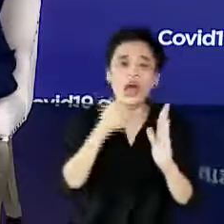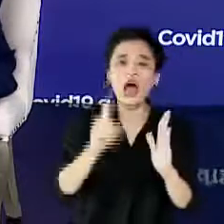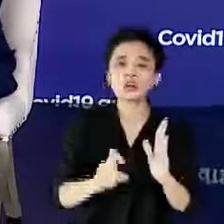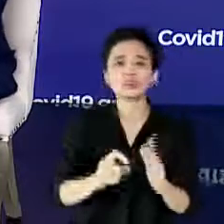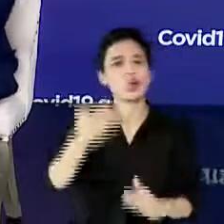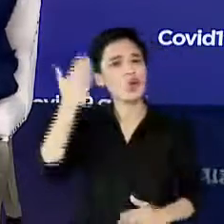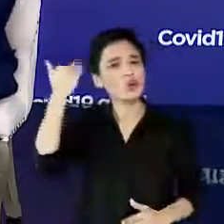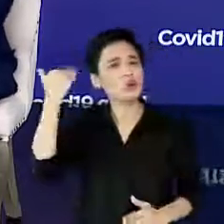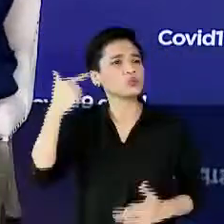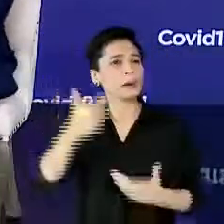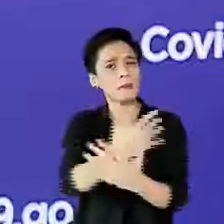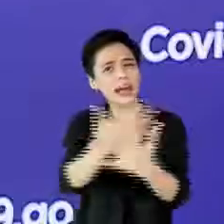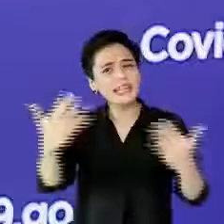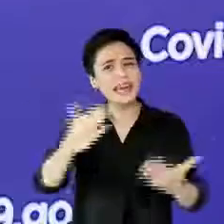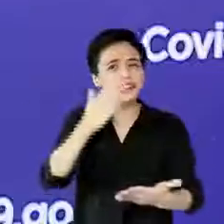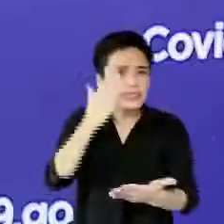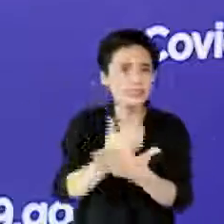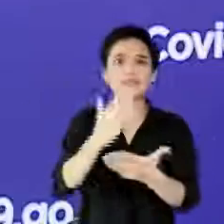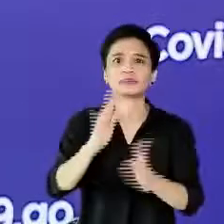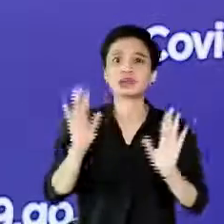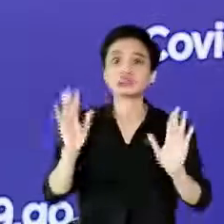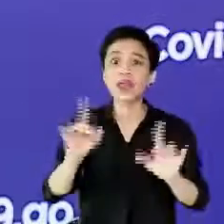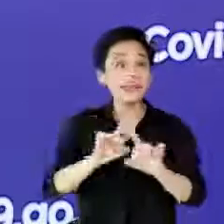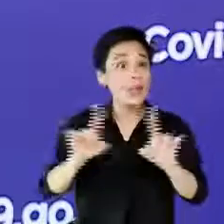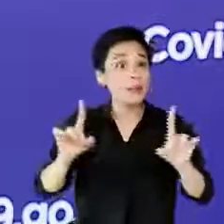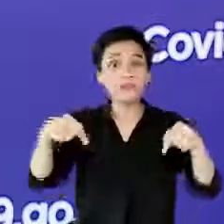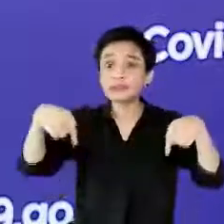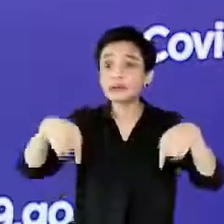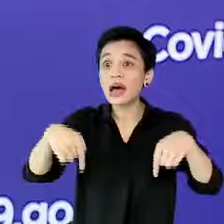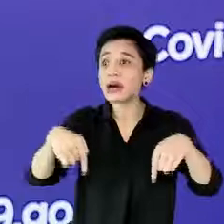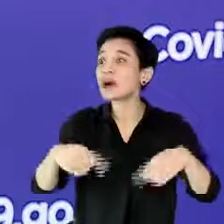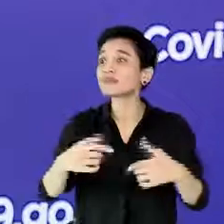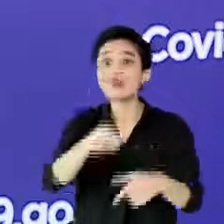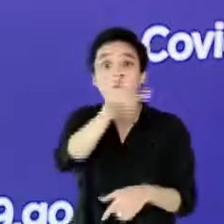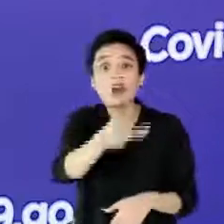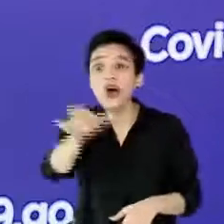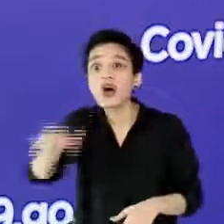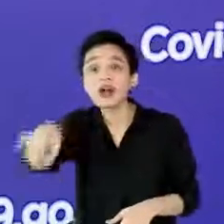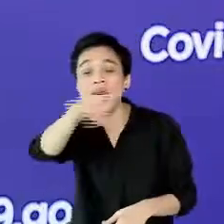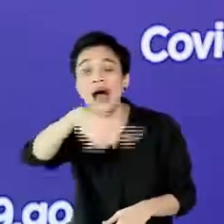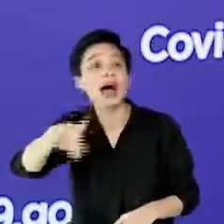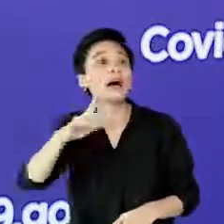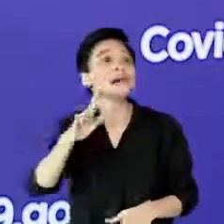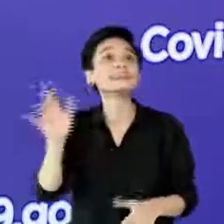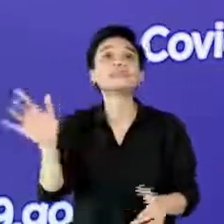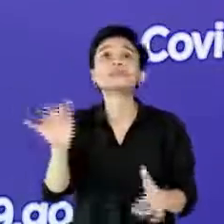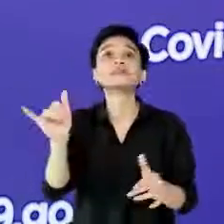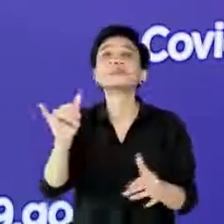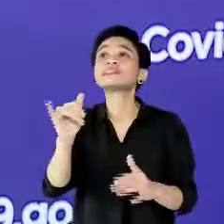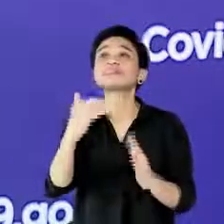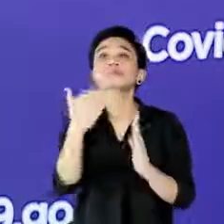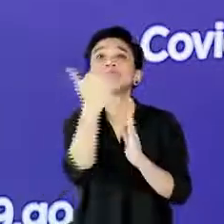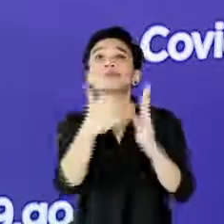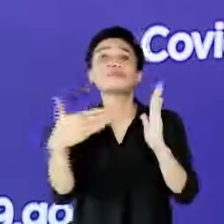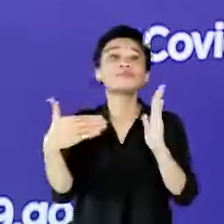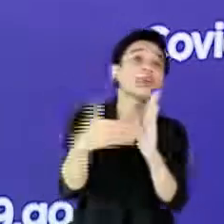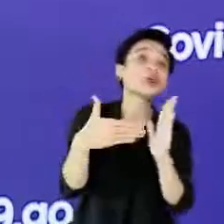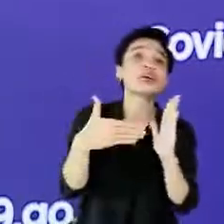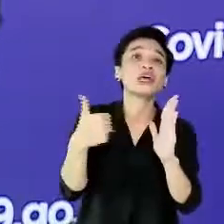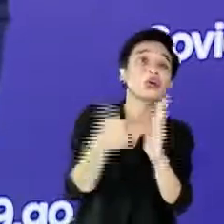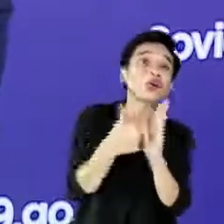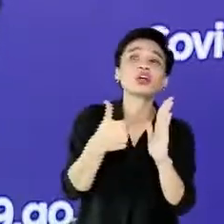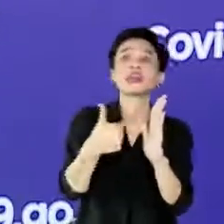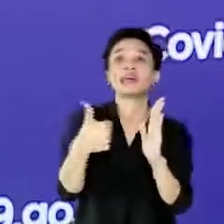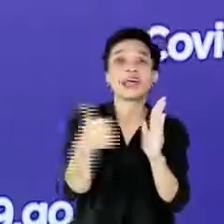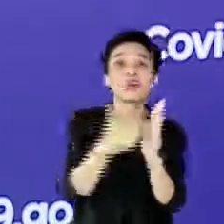portalsial begitu disiplin tapi sekarang sepertinya kayak masing-masing orang itu punya versi masing-masing gitu bertongkol kesehatan lagi boleh